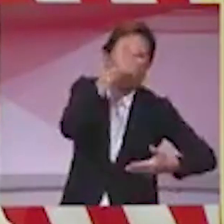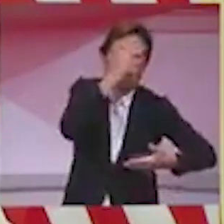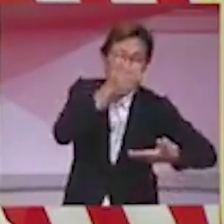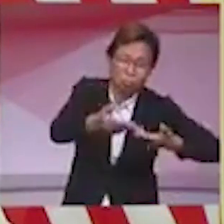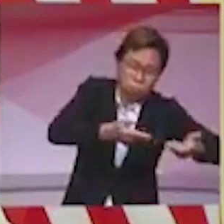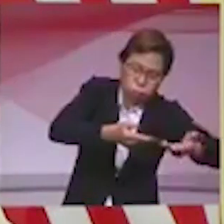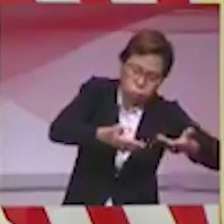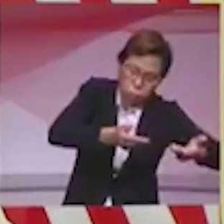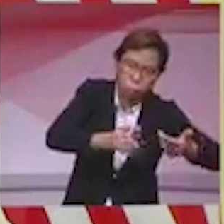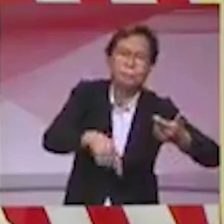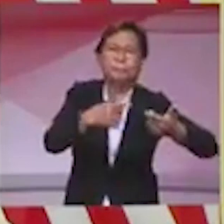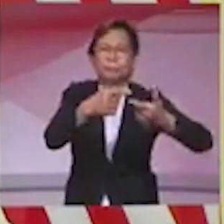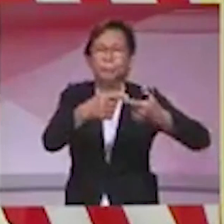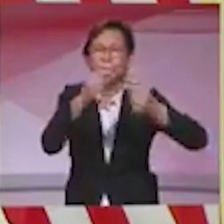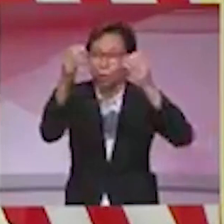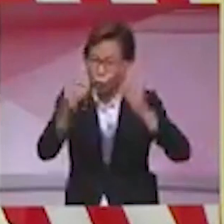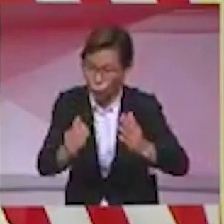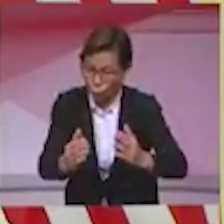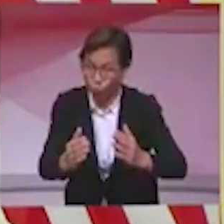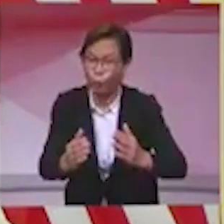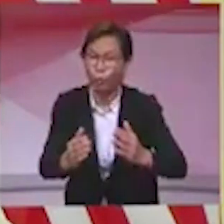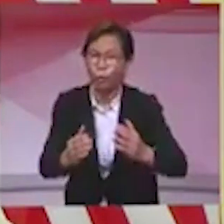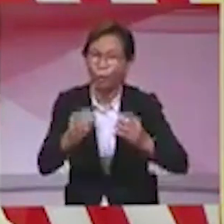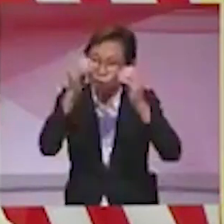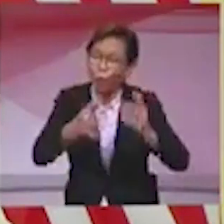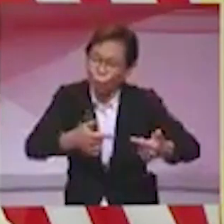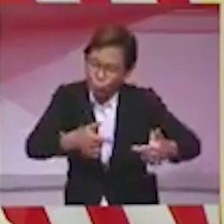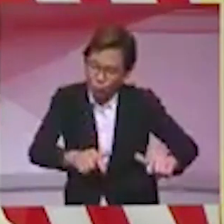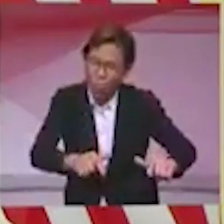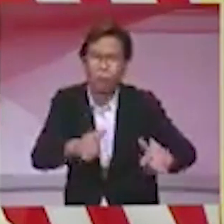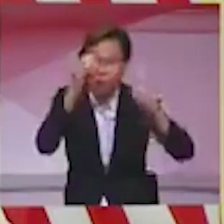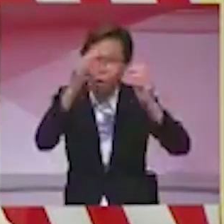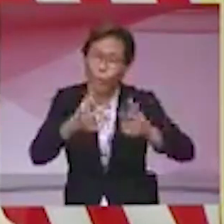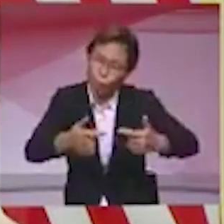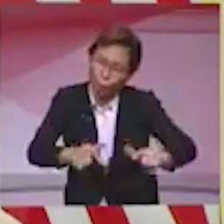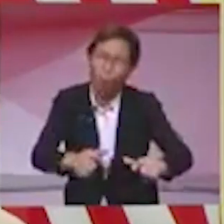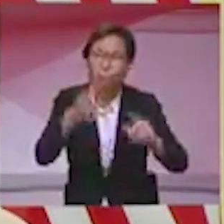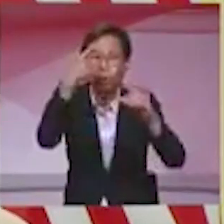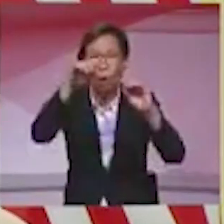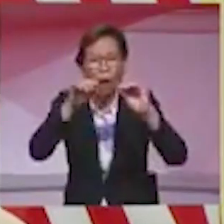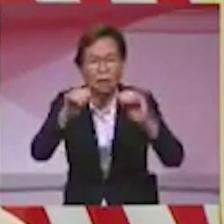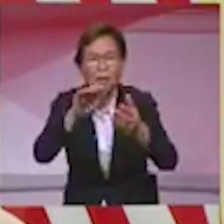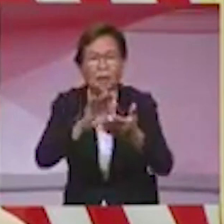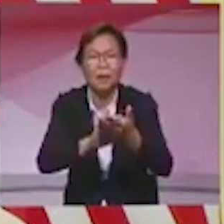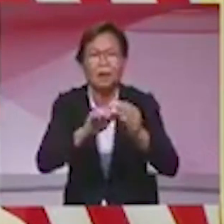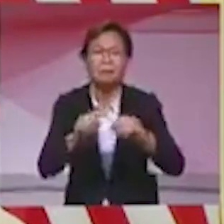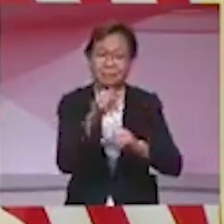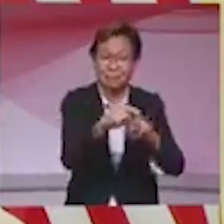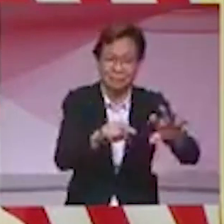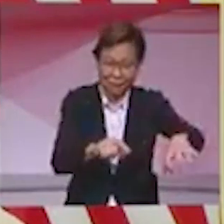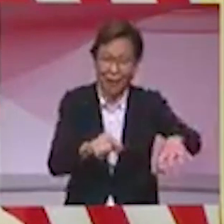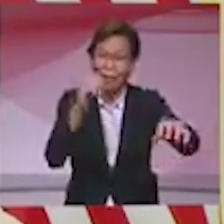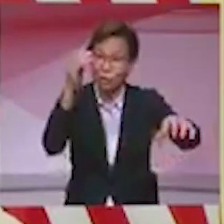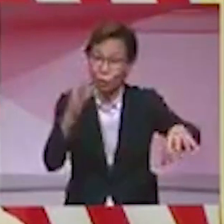untuk urusan Rasmi guru-guru jadi pahamkan telah pun dibenarkan untuk mengajak di daerah yang